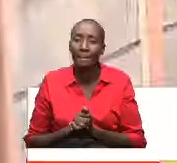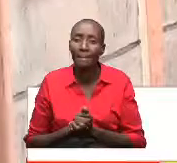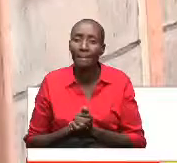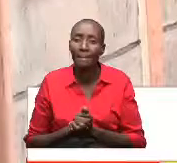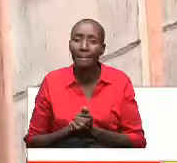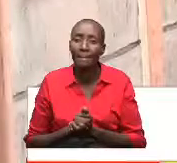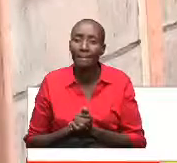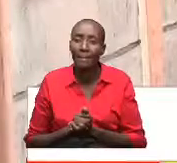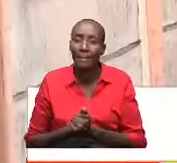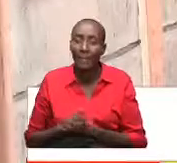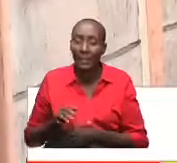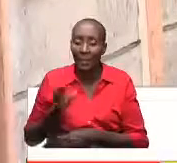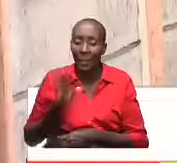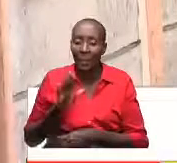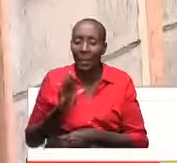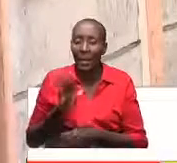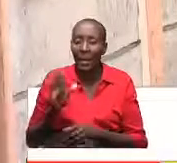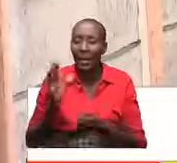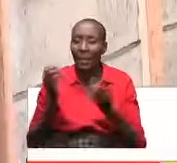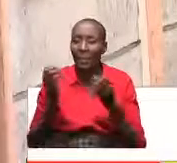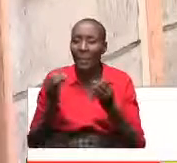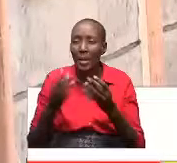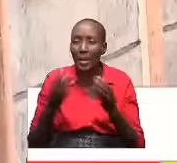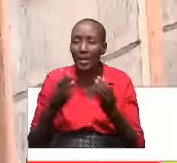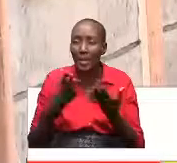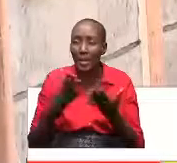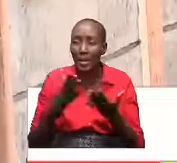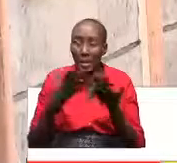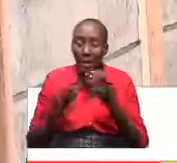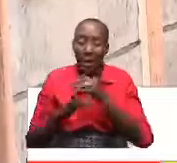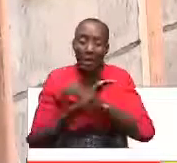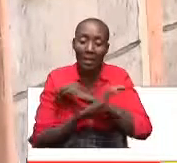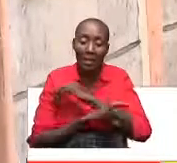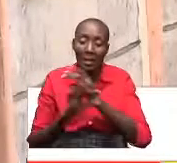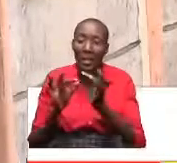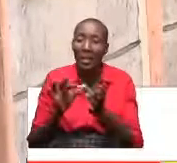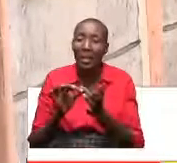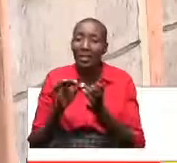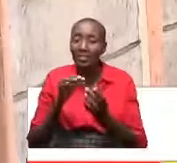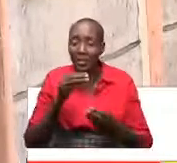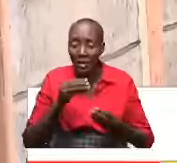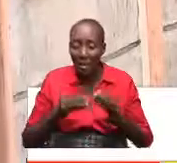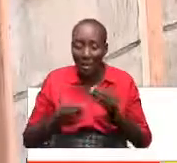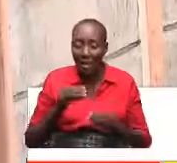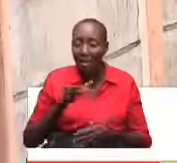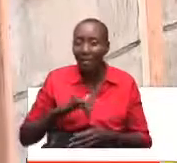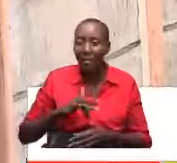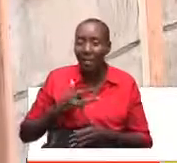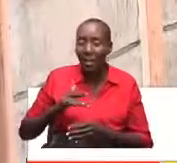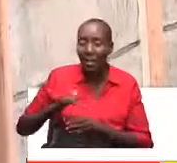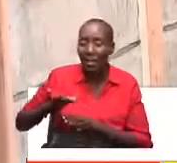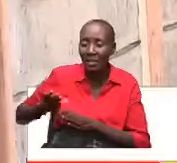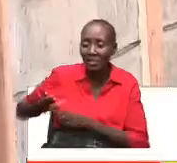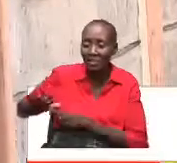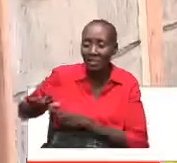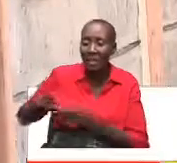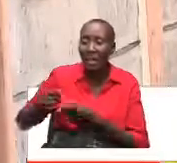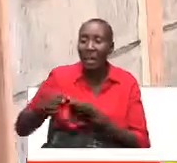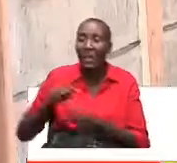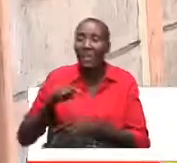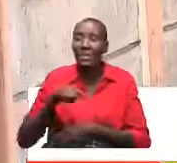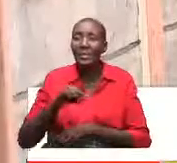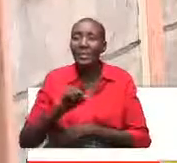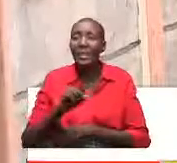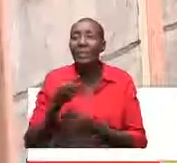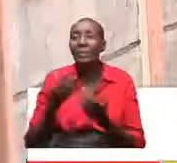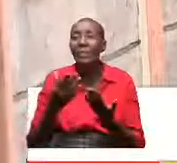Wanawake wengi humu nchini hasa wanaoishi na ulemavu huisi kama kwamba wameachwa nyuma, lakini kwake Miriam